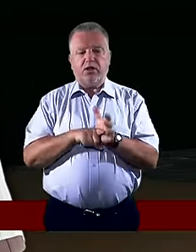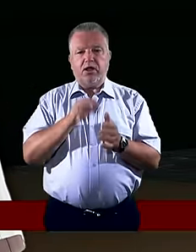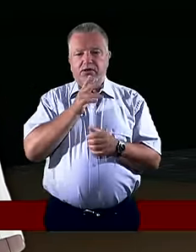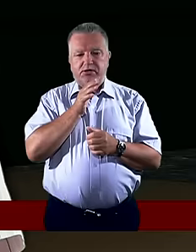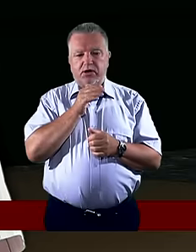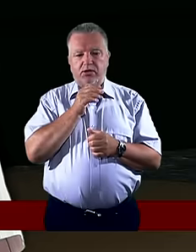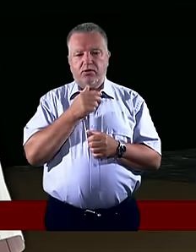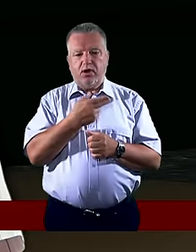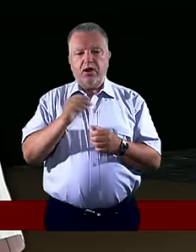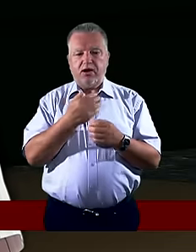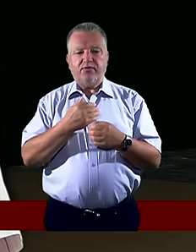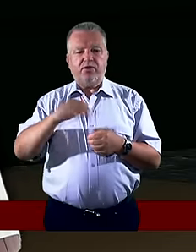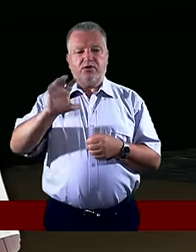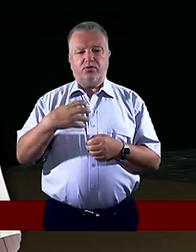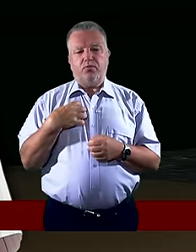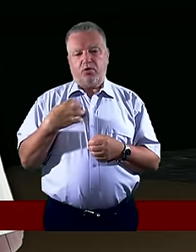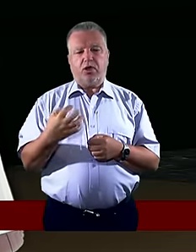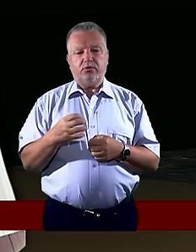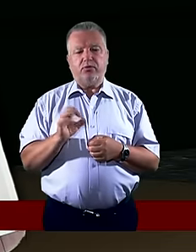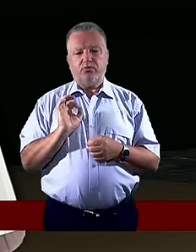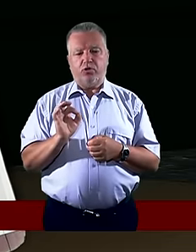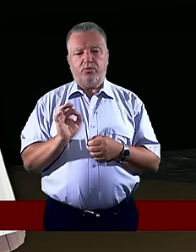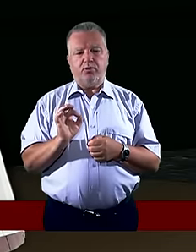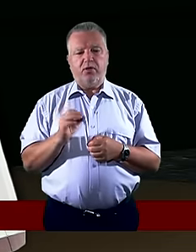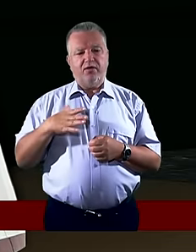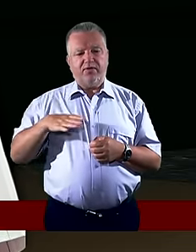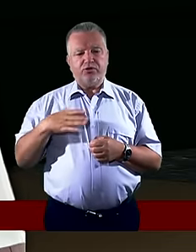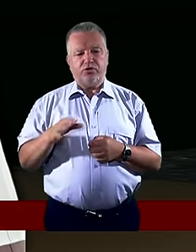Izraelitów największym właściwie dobrem. Dzisiaj może